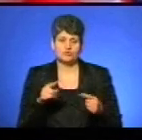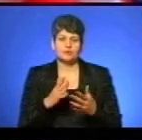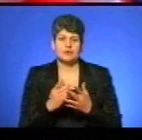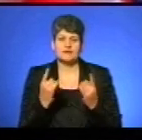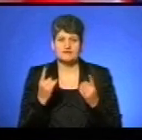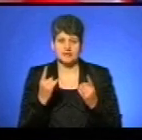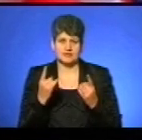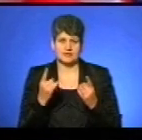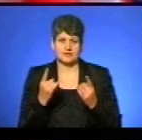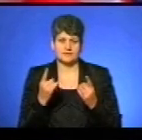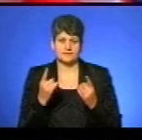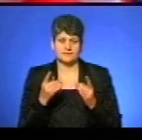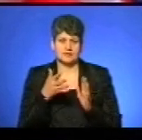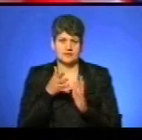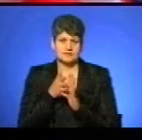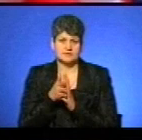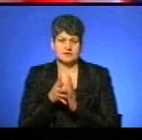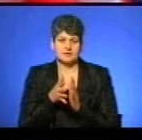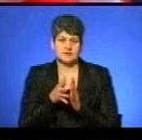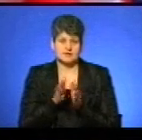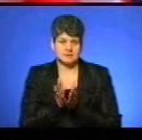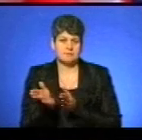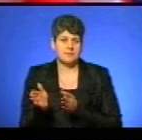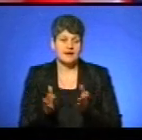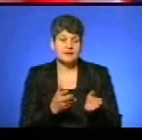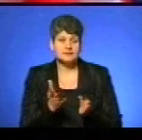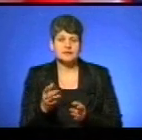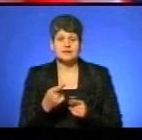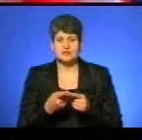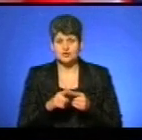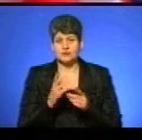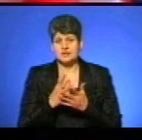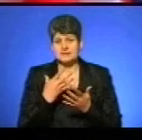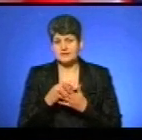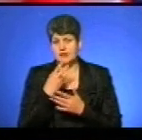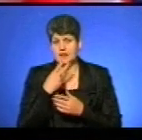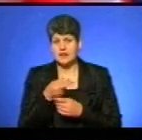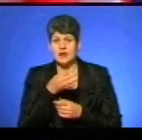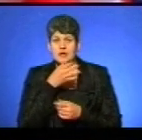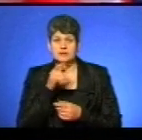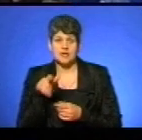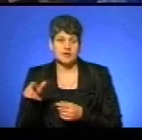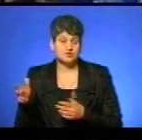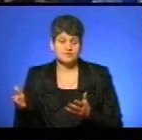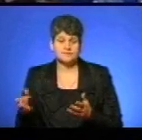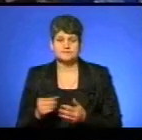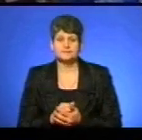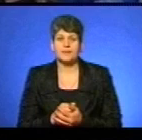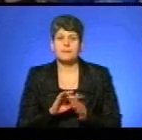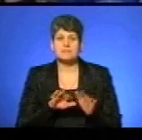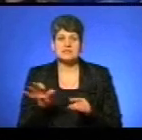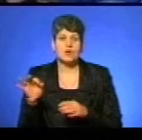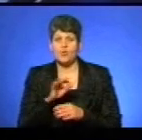величезний спектр. І для кожного кіно є свій глядач, і навпаки, для кожного глядача буде своє кіно. Після